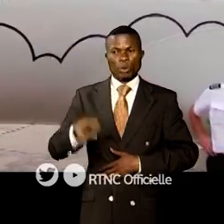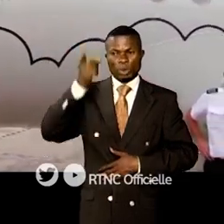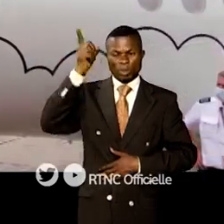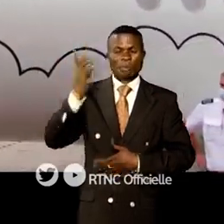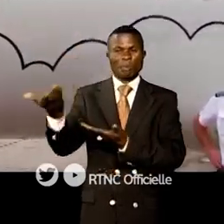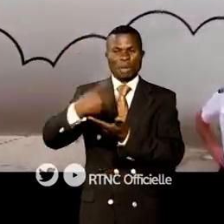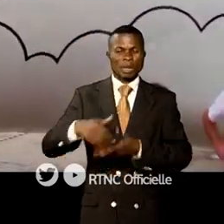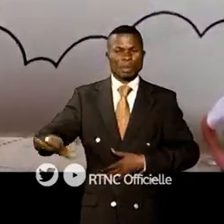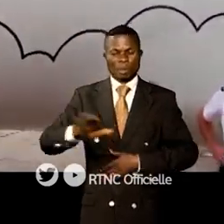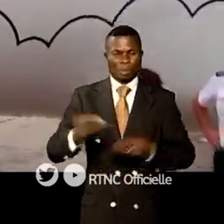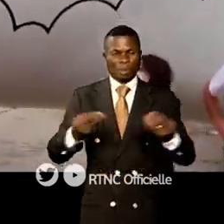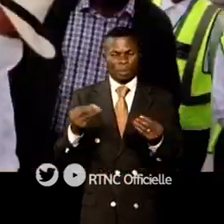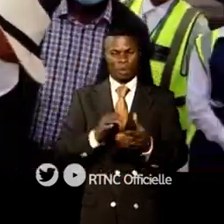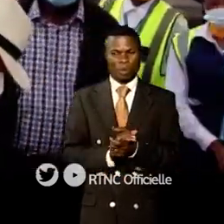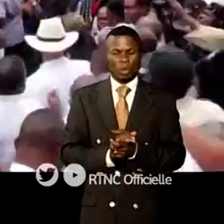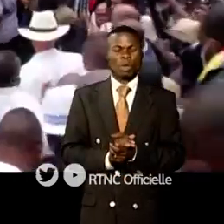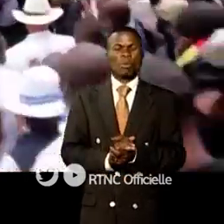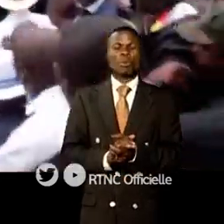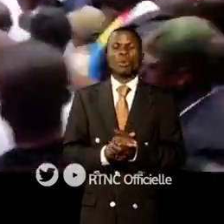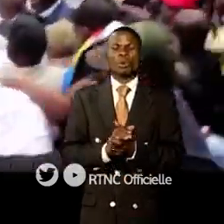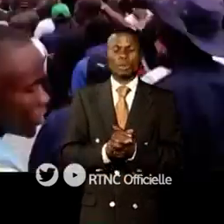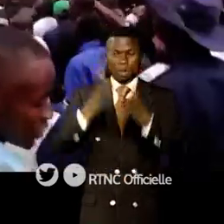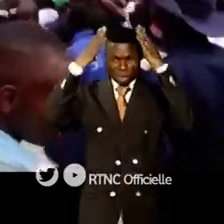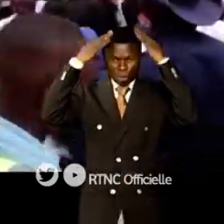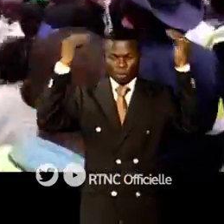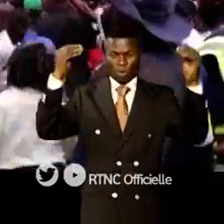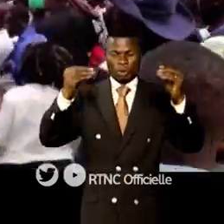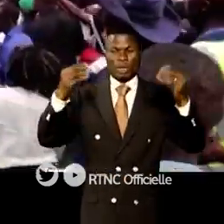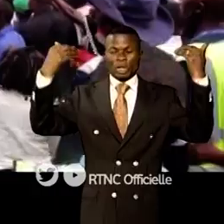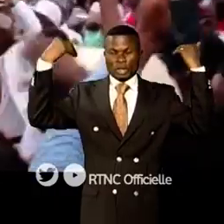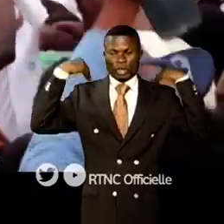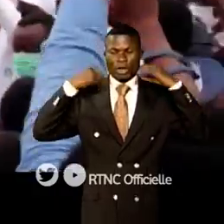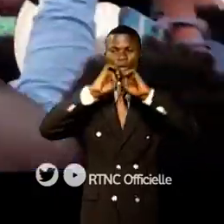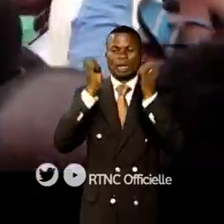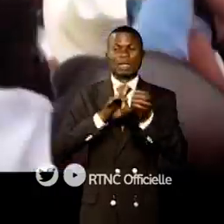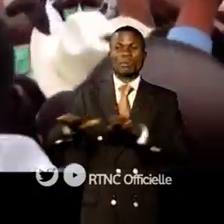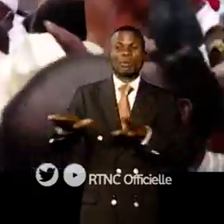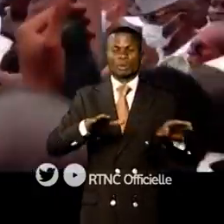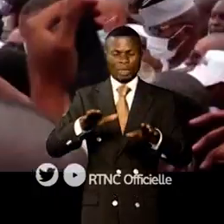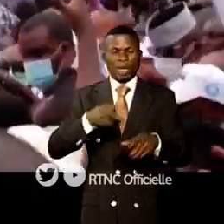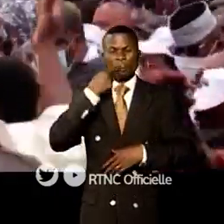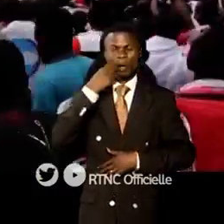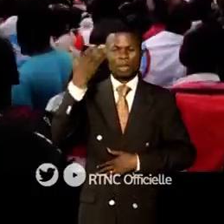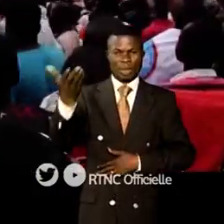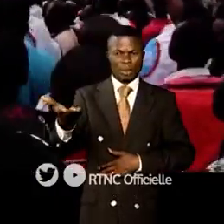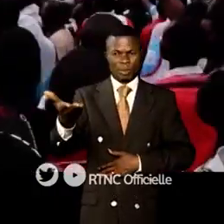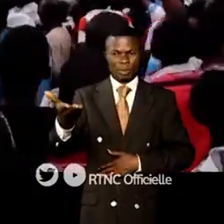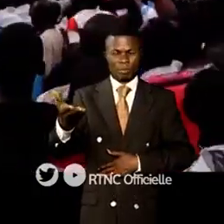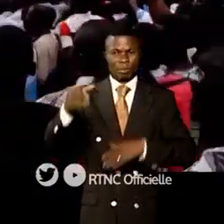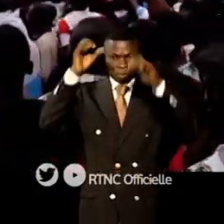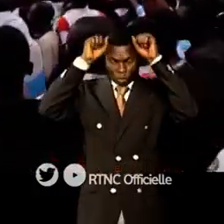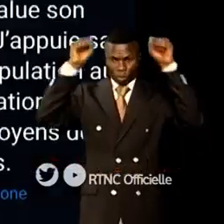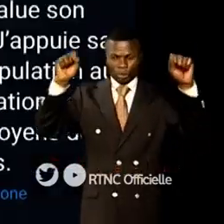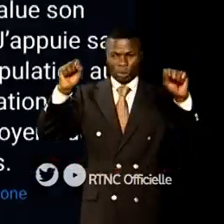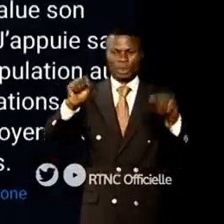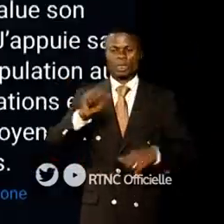au pays grâce à la politique d'ouverture du chef de l'État, Moïse Katumbi-Chapwe s'est exprimé à travers un tweet. Le président de